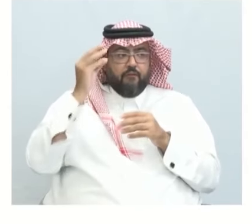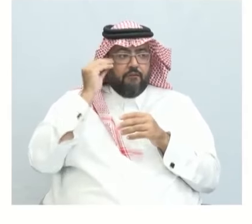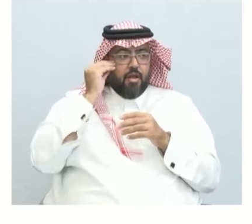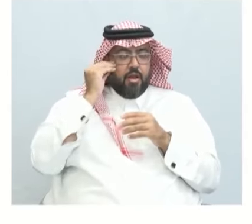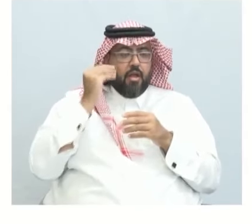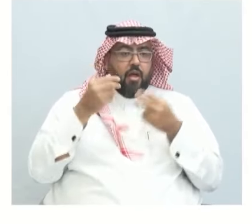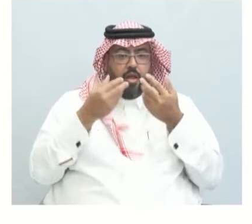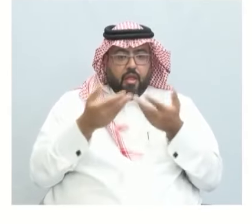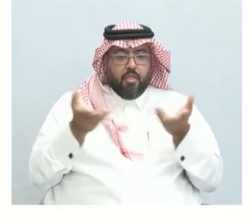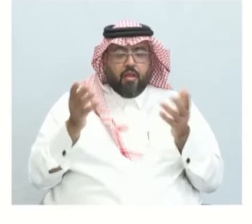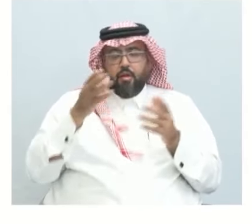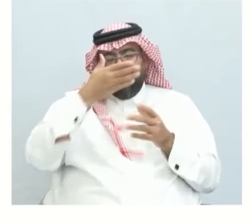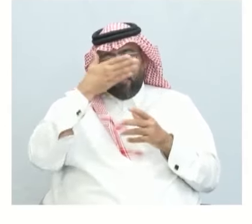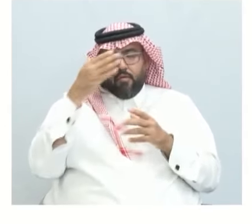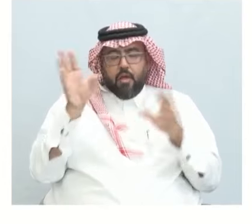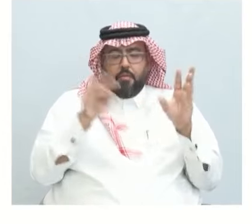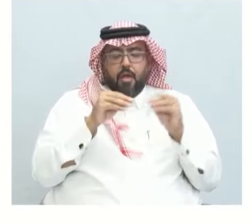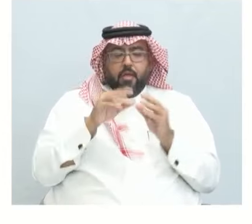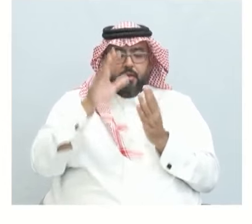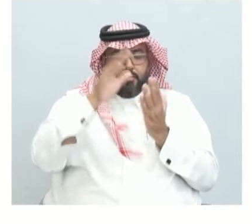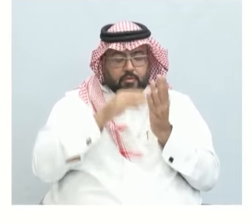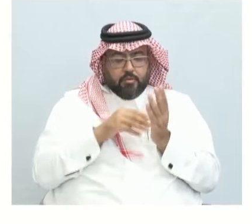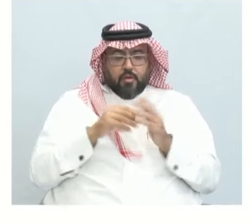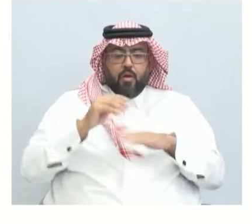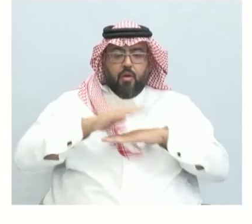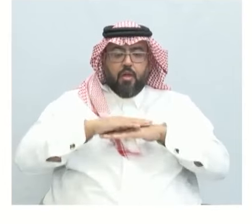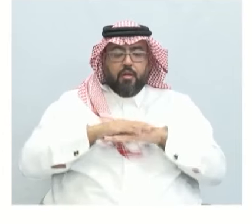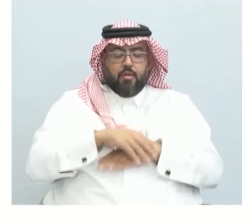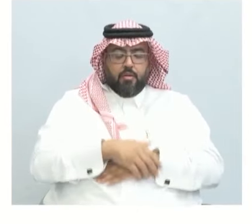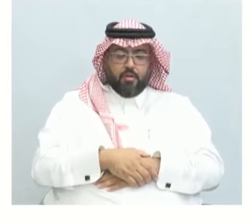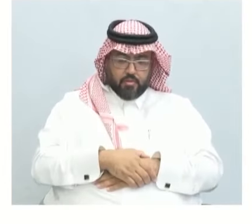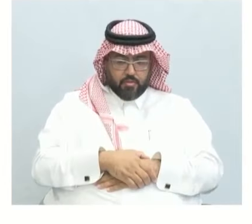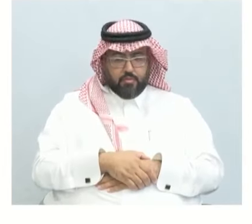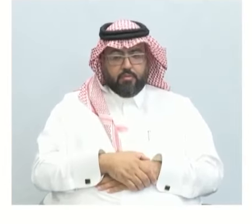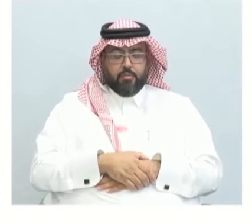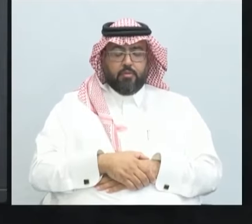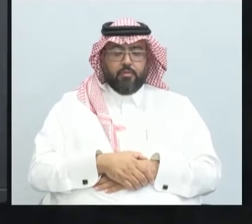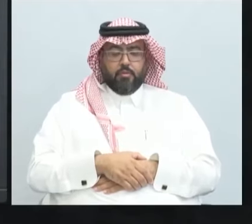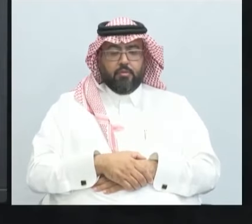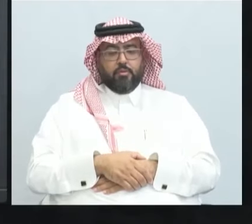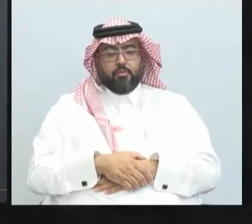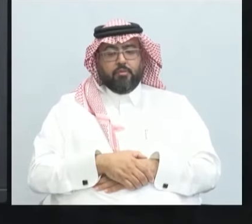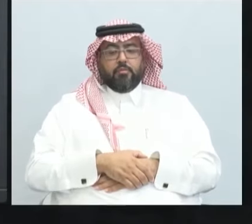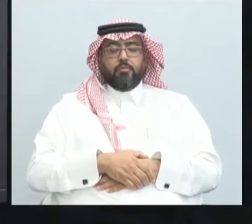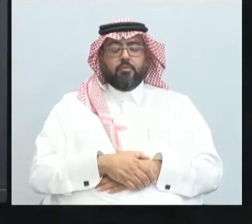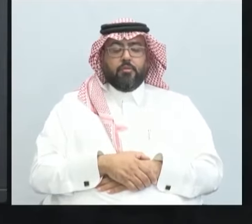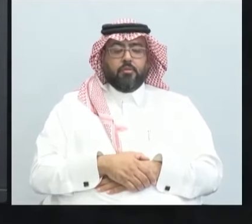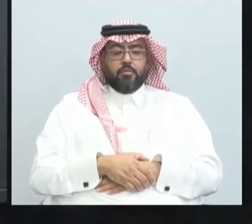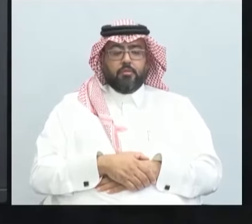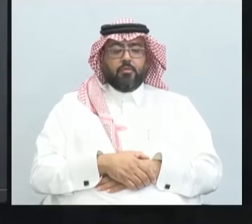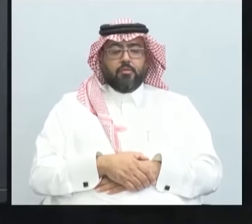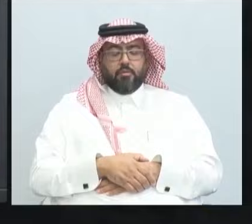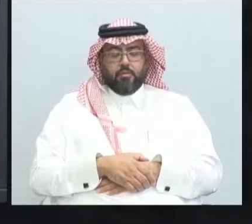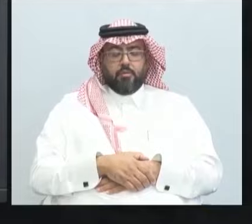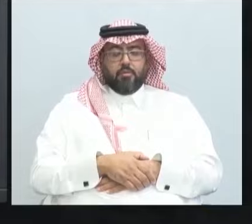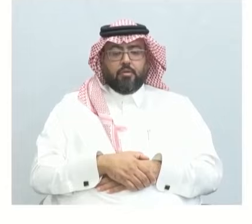للنثر ويحفظ بعض النصوص الادبيه وهذه من اهم الاهداف التي فيها يعني مفترض ان يتحلى بها الطالب